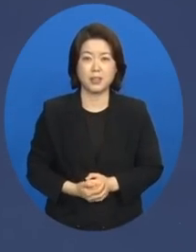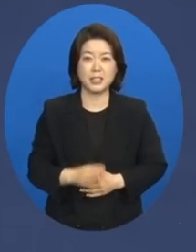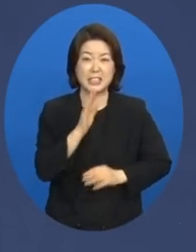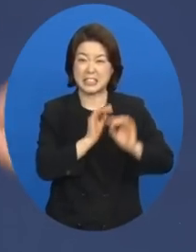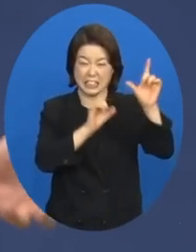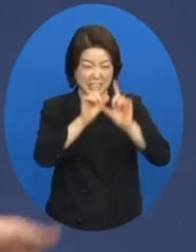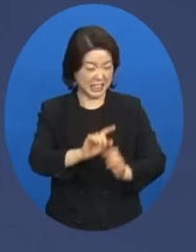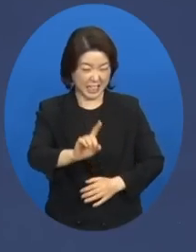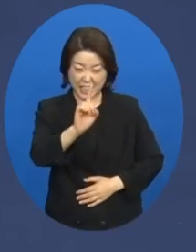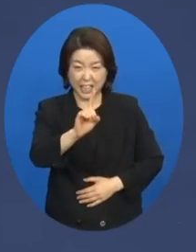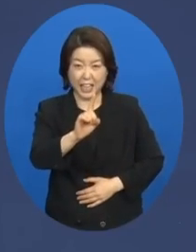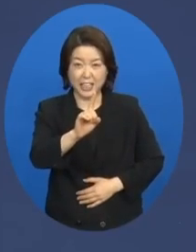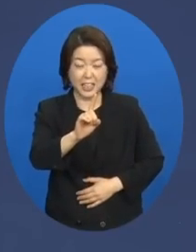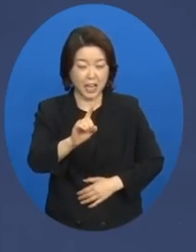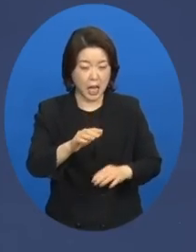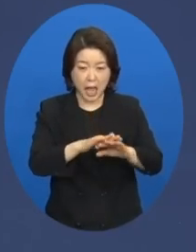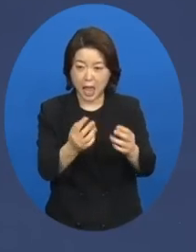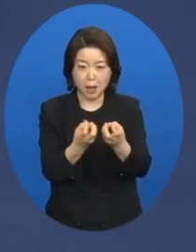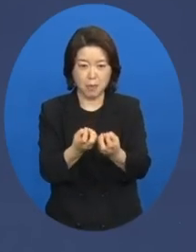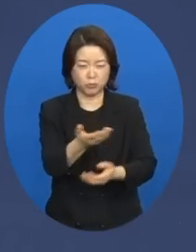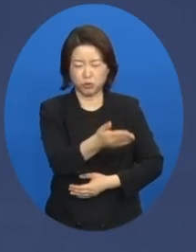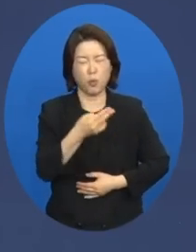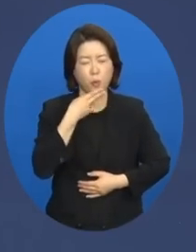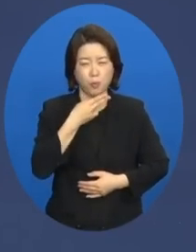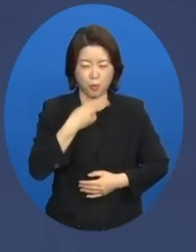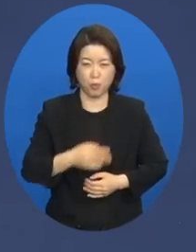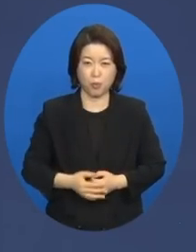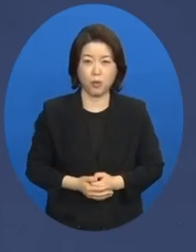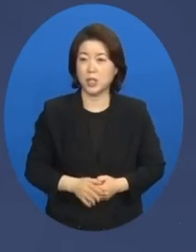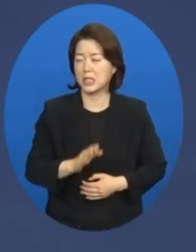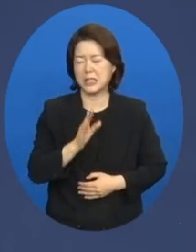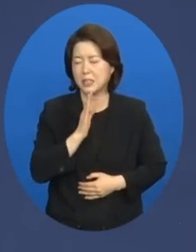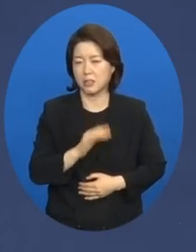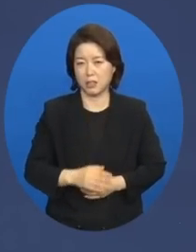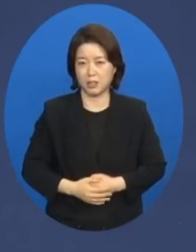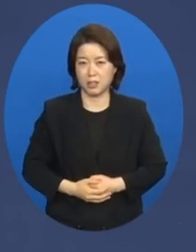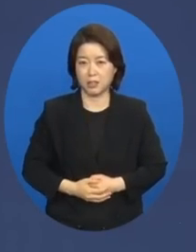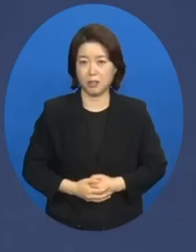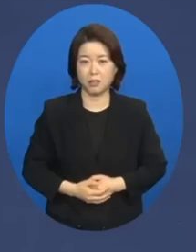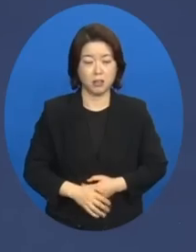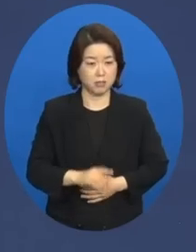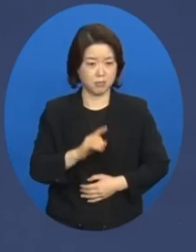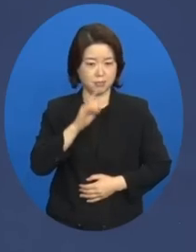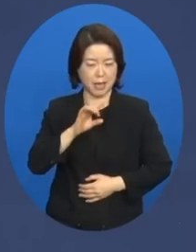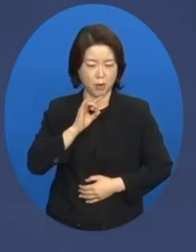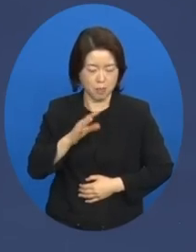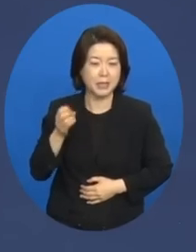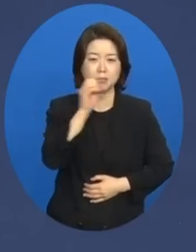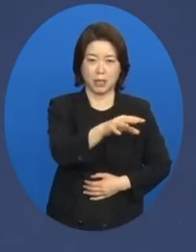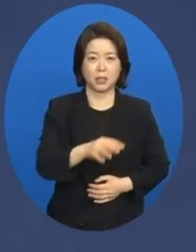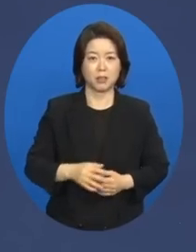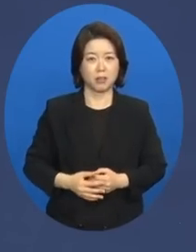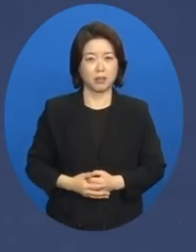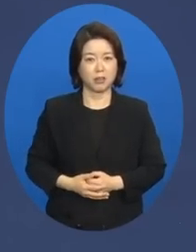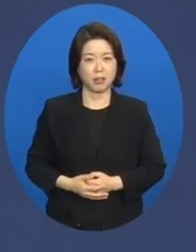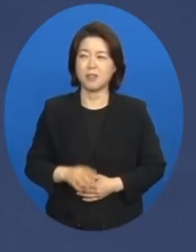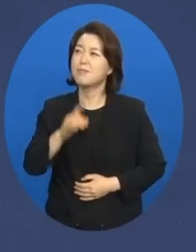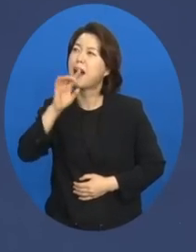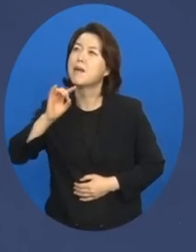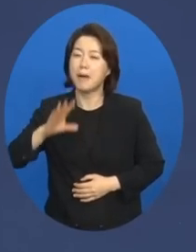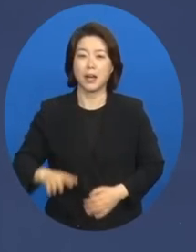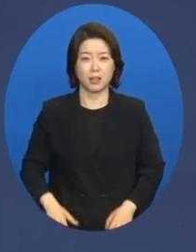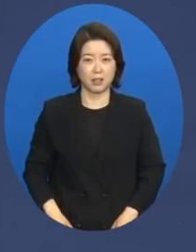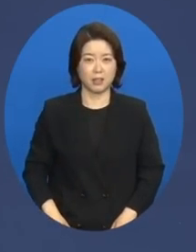현실적인 거 하나도 대책을 세워주지 않았어요. 진짜 말로만 그러신 거예요. 이게